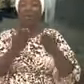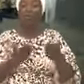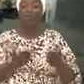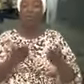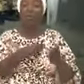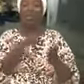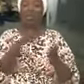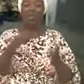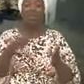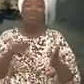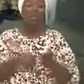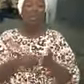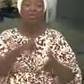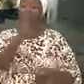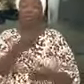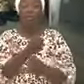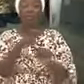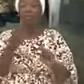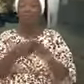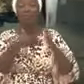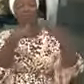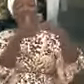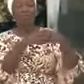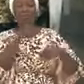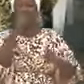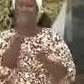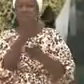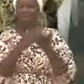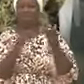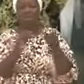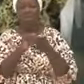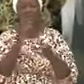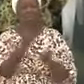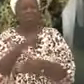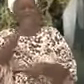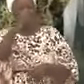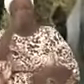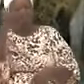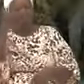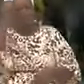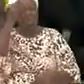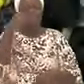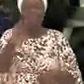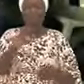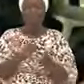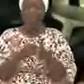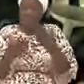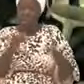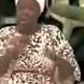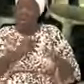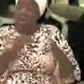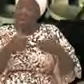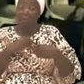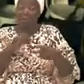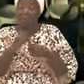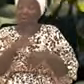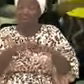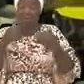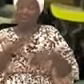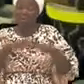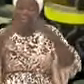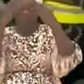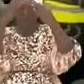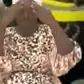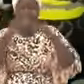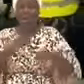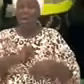logiciel ebp à quelque chose que je devine que j'ai un peut être gênant si t'es pas su même si